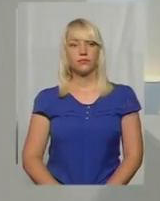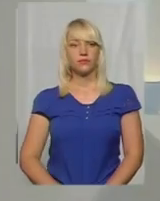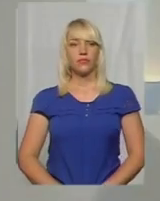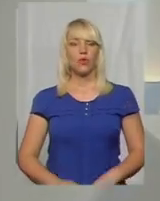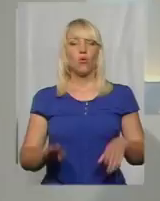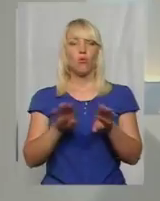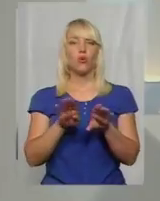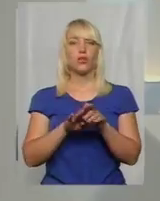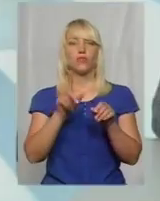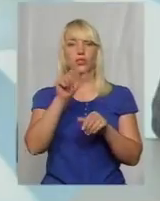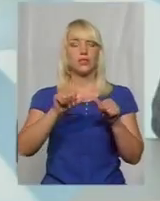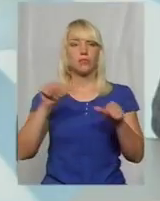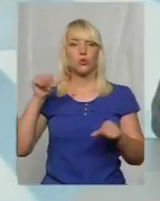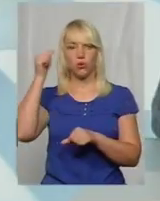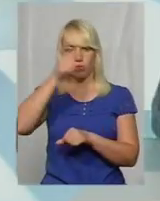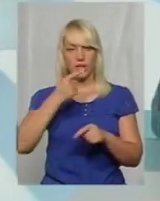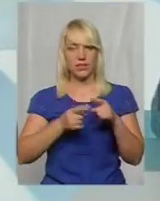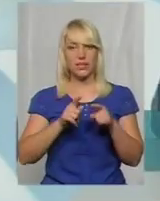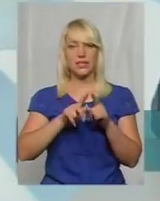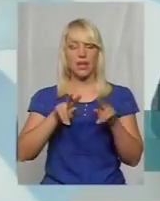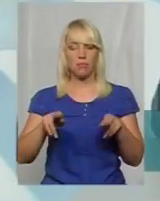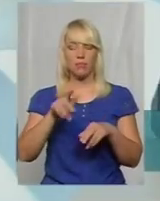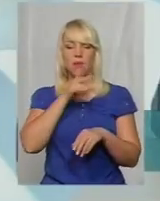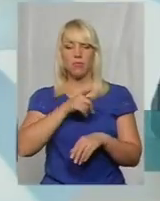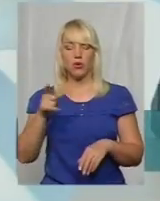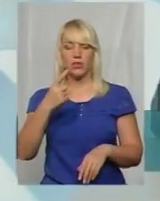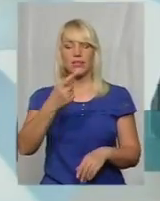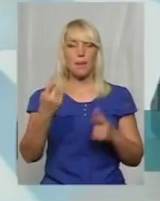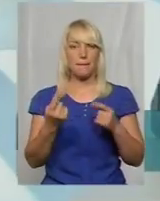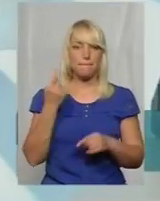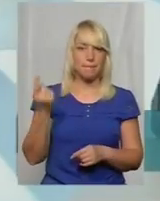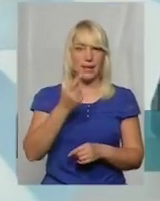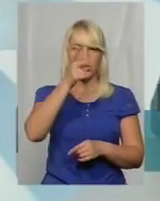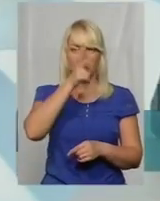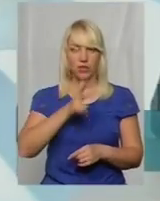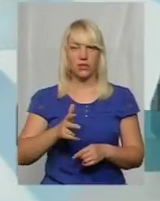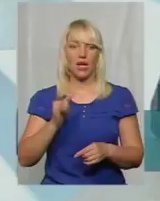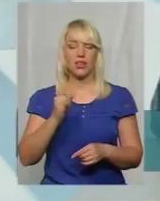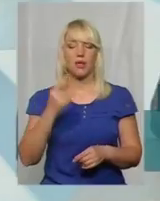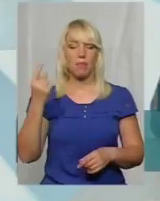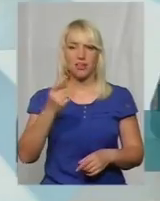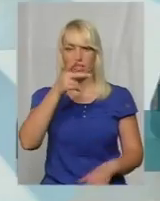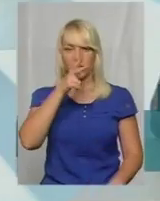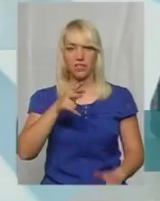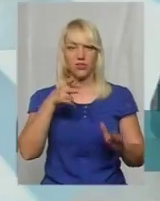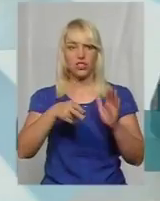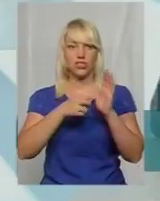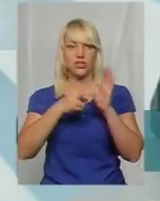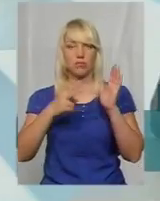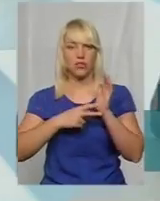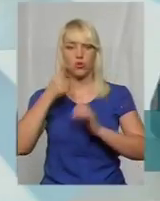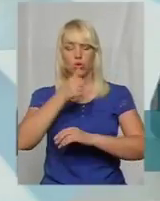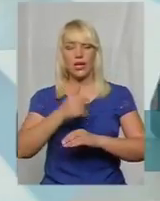Порівняно з минулим роком, з тим самим періодом, за перший квартал минулого року і перший квартал 2018 року, ми маємо